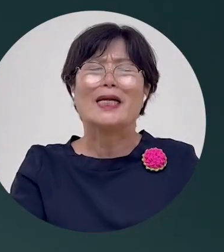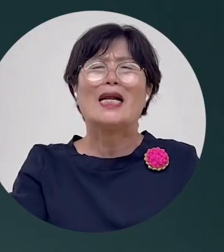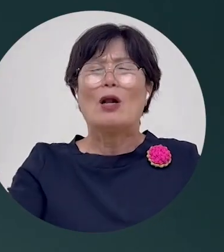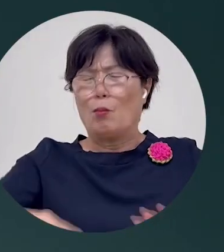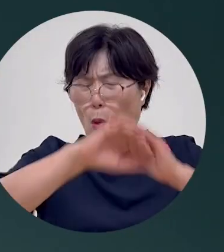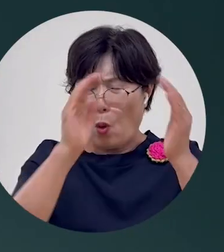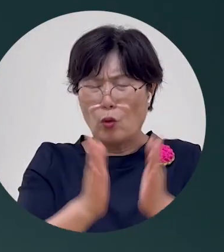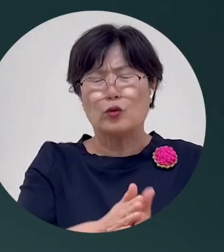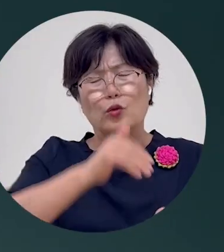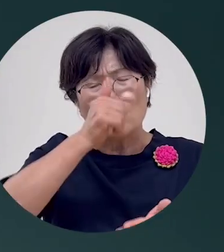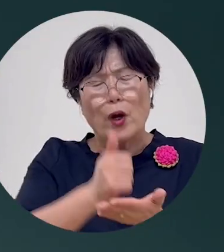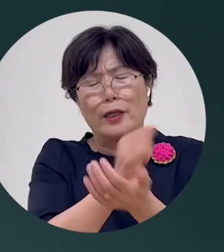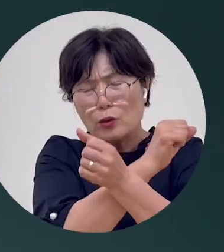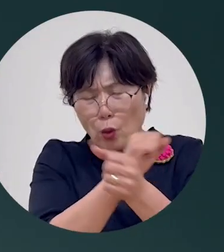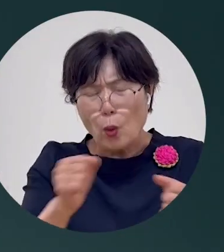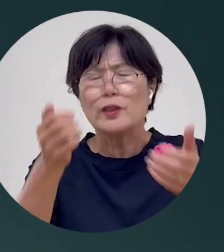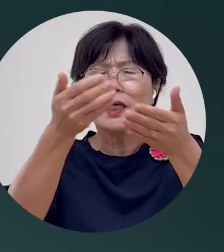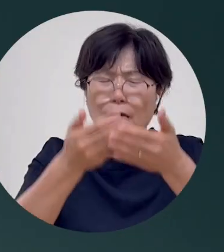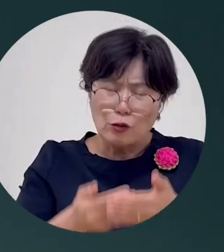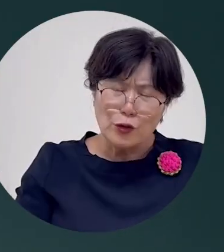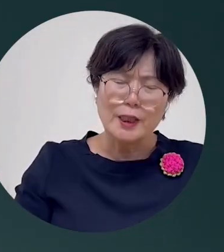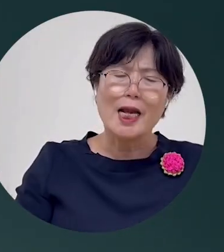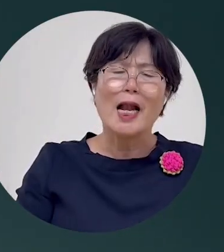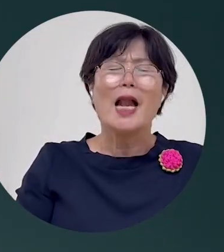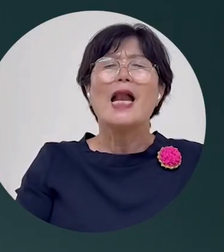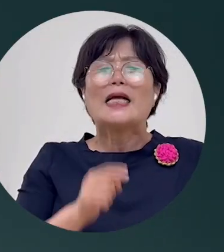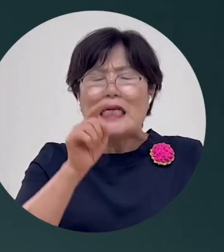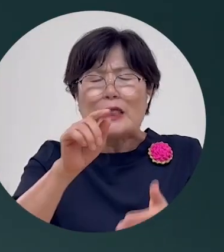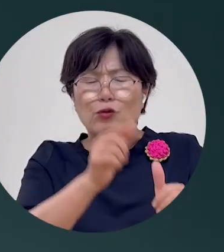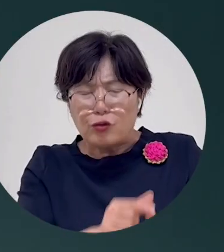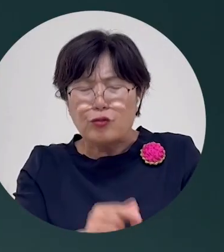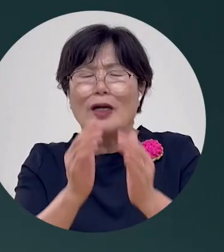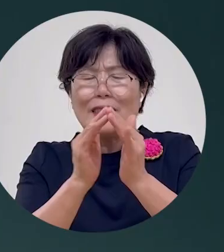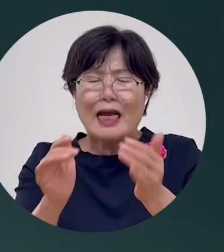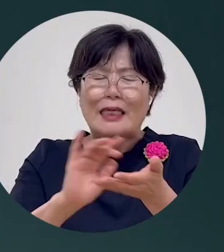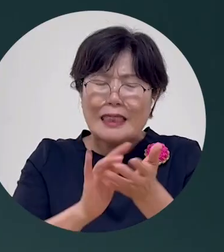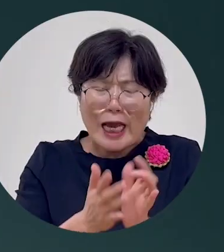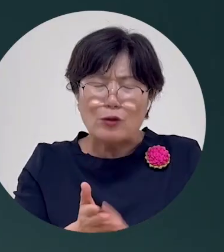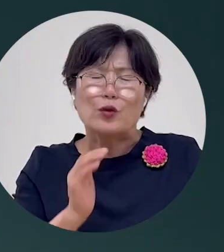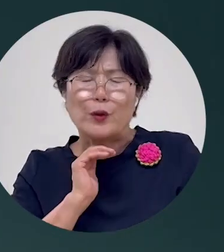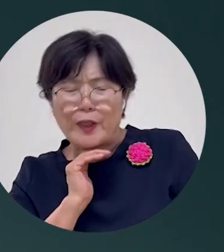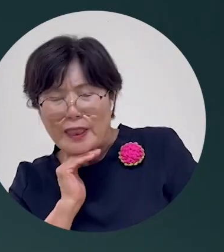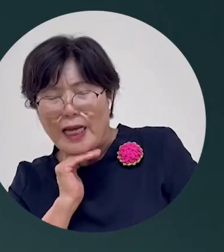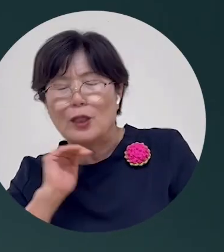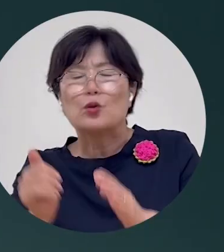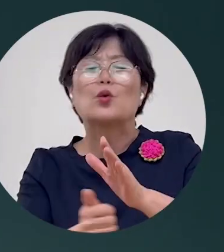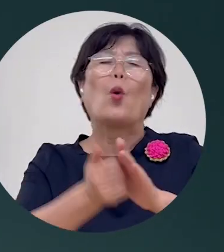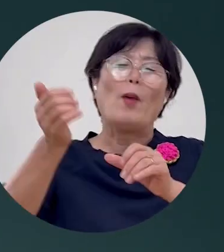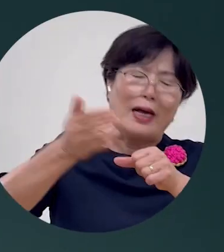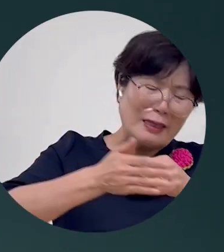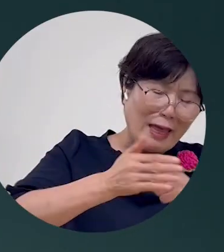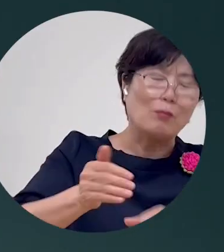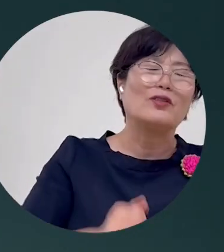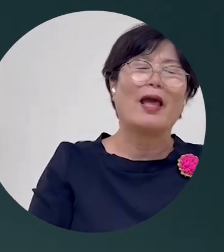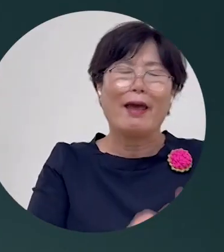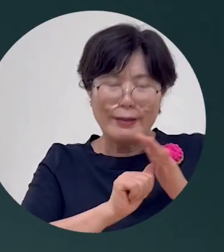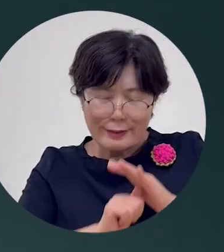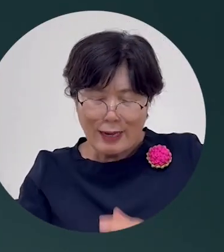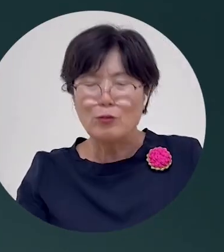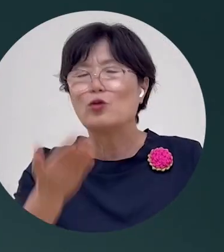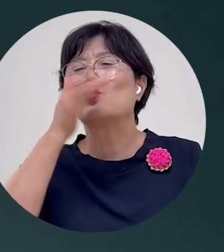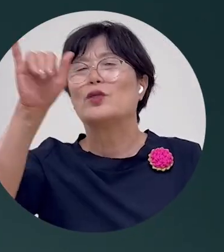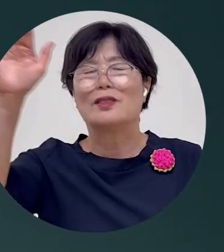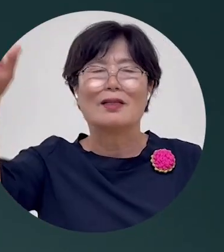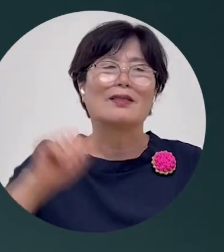유일한 구원자를 기다리는 소망 때문에 그들이 버틸 수 있었습니다. 자, 우리